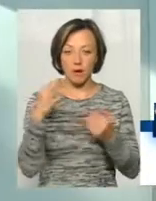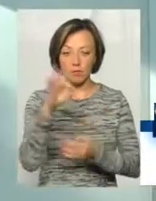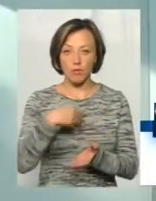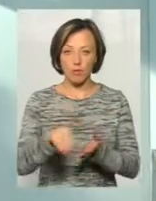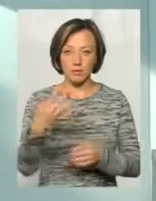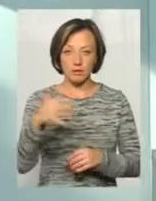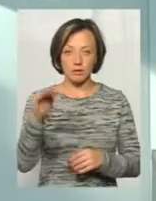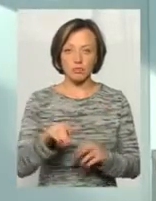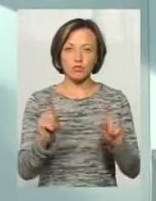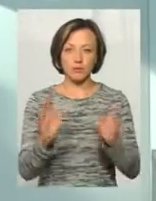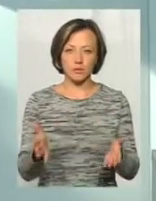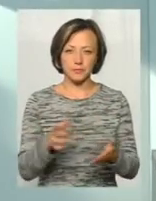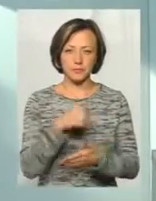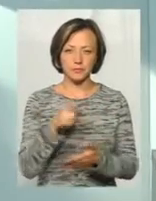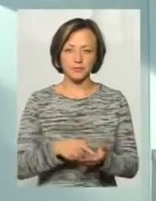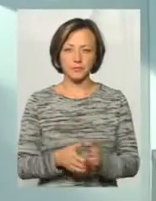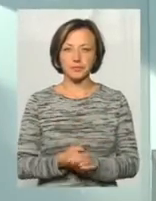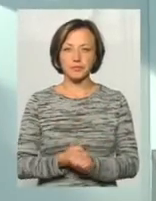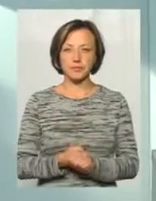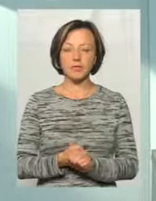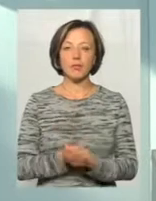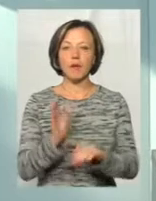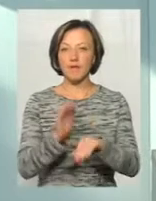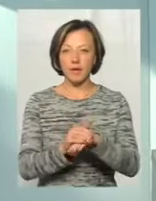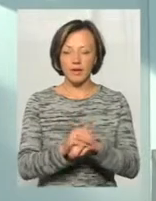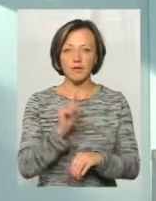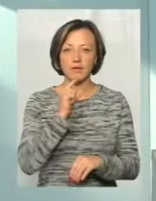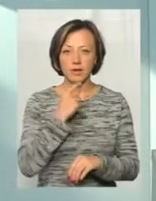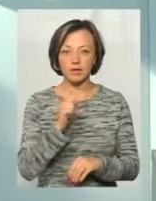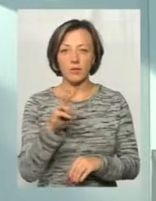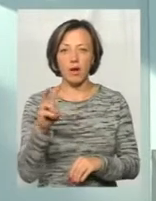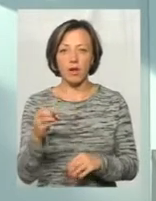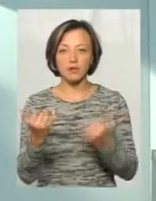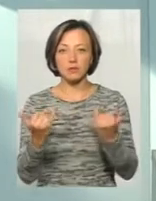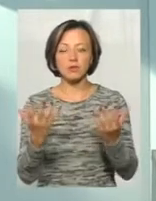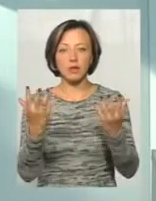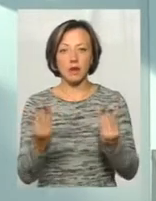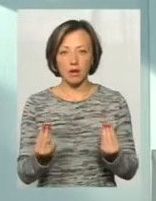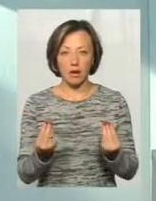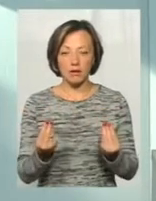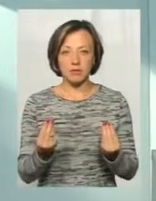Ну, виявити, звичайно, важко, от, але на сьогоднішній день працює